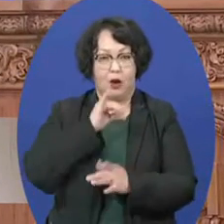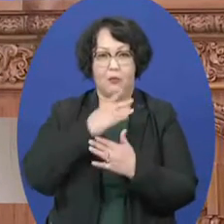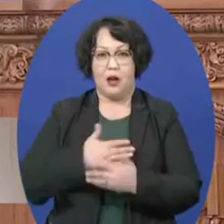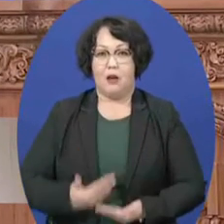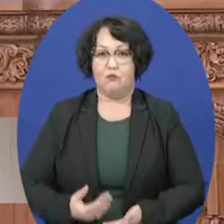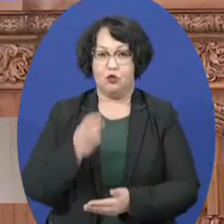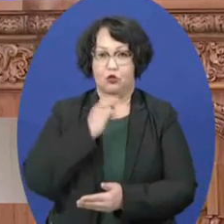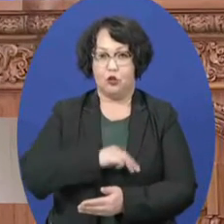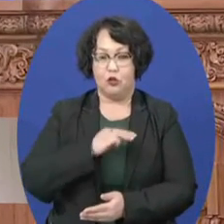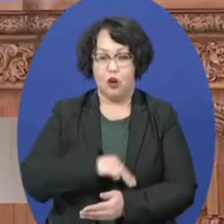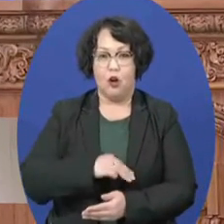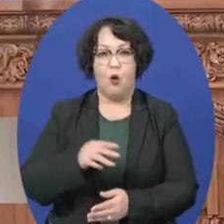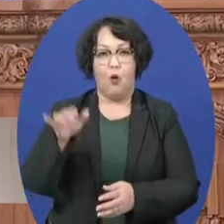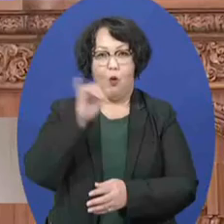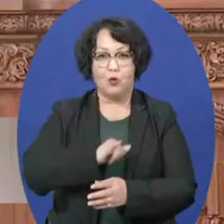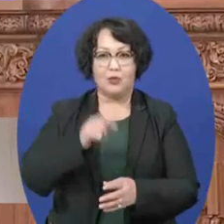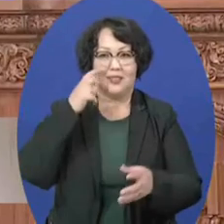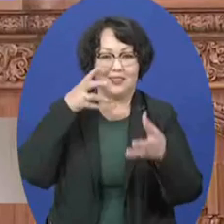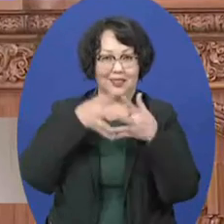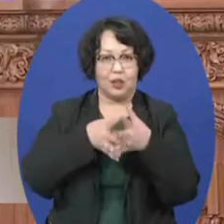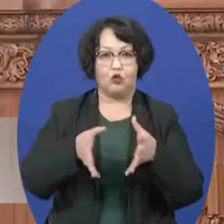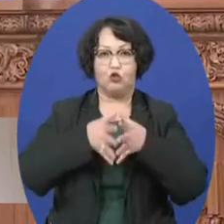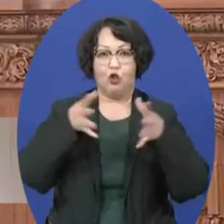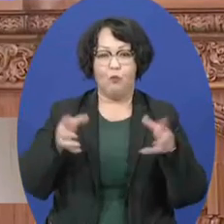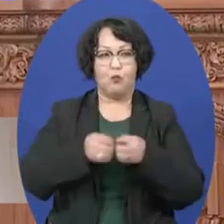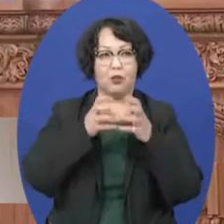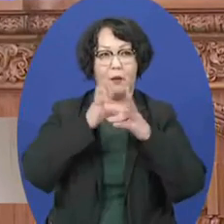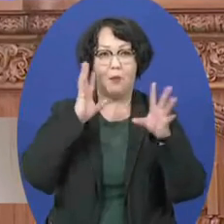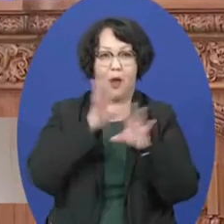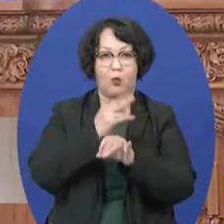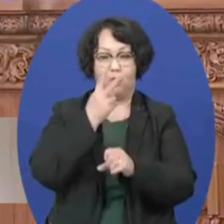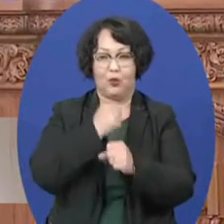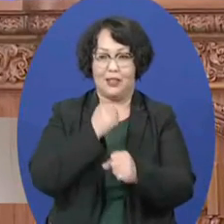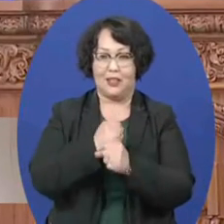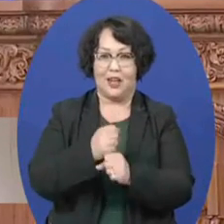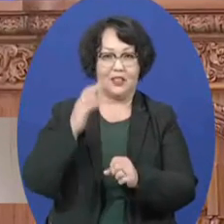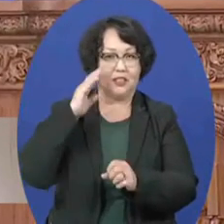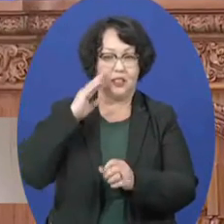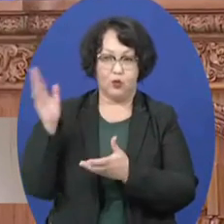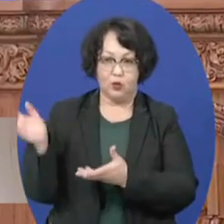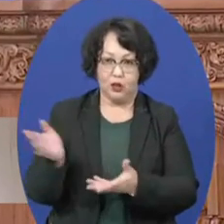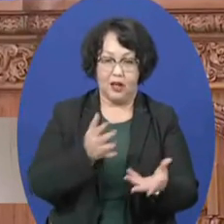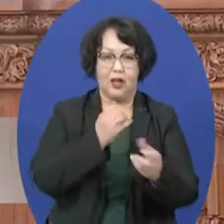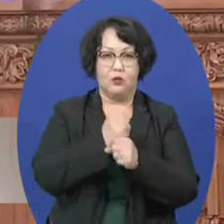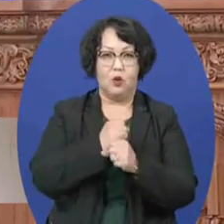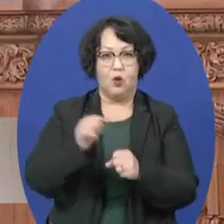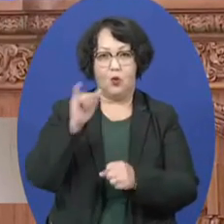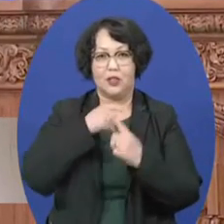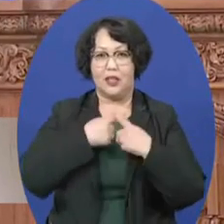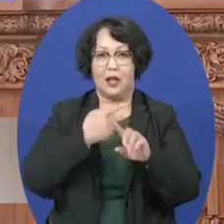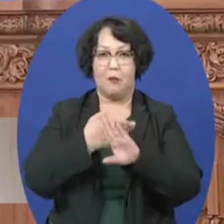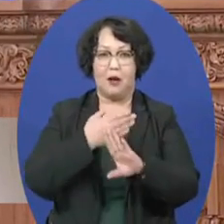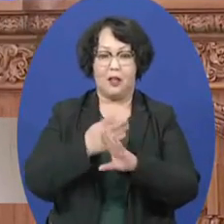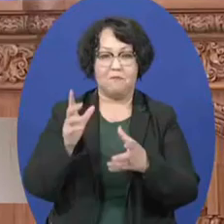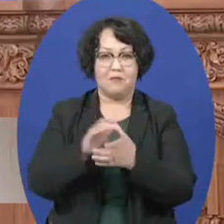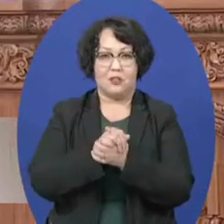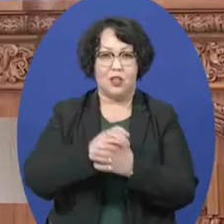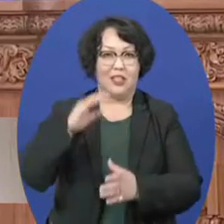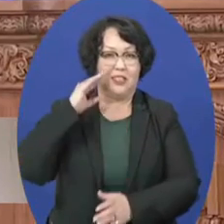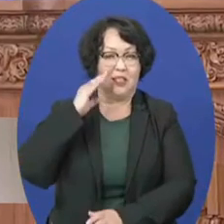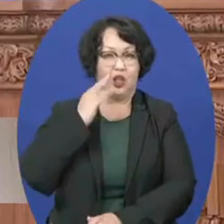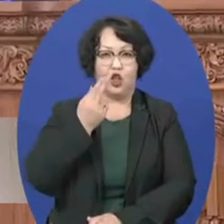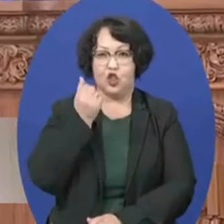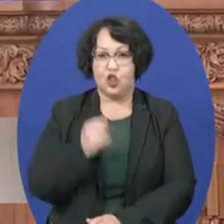болон улс орны стратегийн бүтээн байгуулалтад оролцуулах, улсын хэр хамгаалтыг бэхжүүлэх, цэргийн цолны